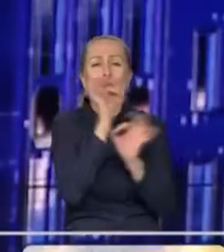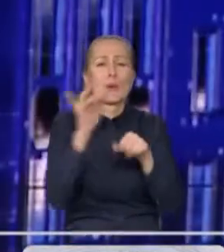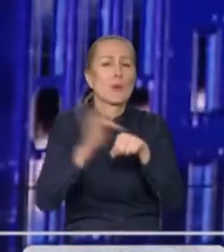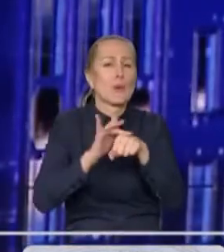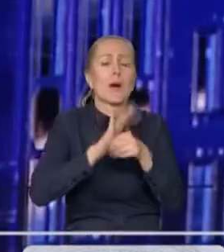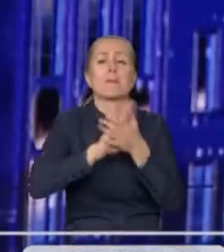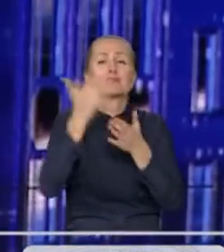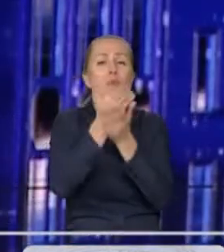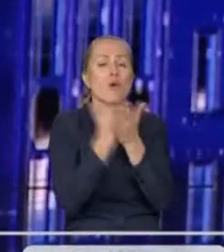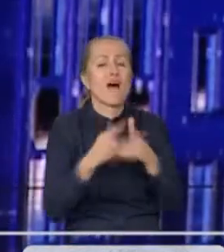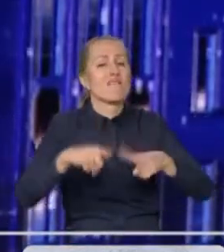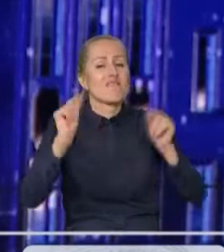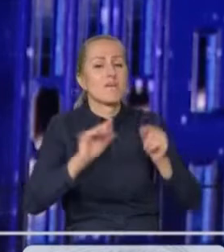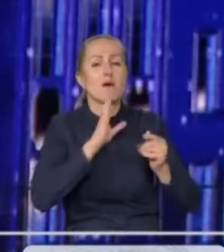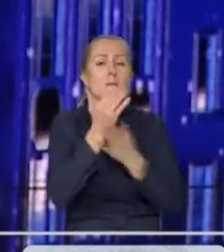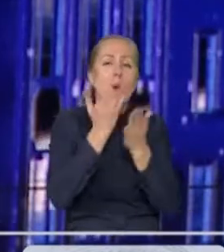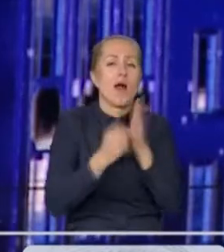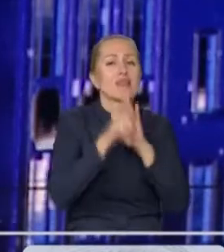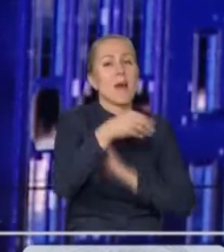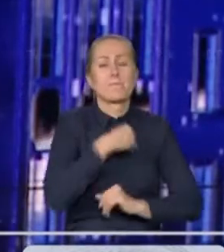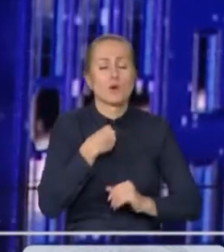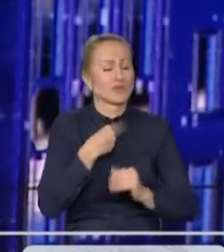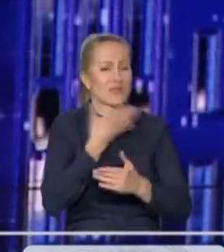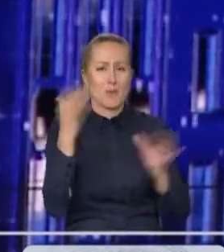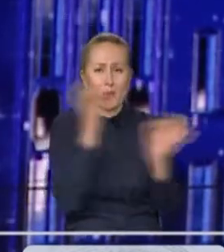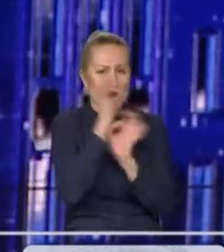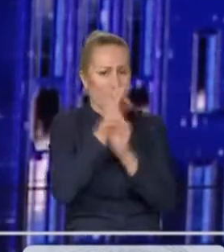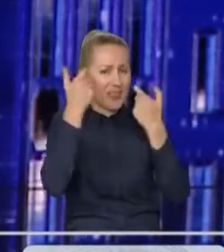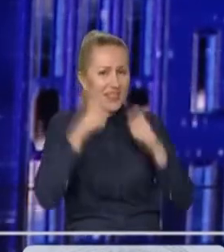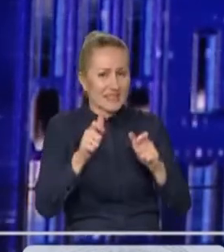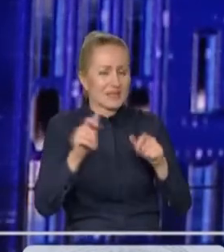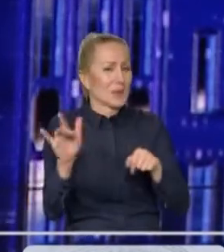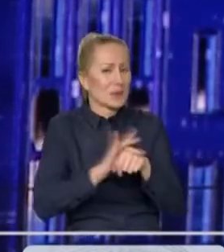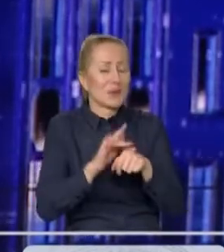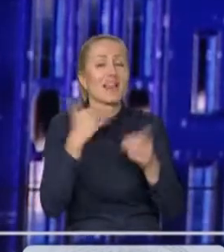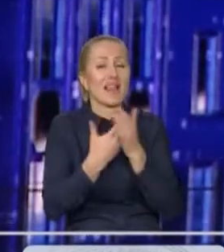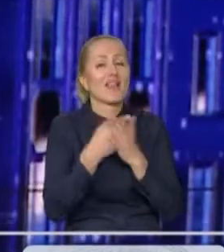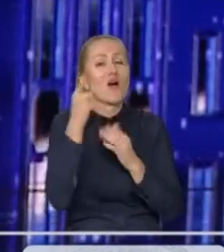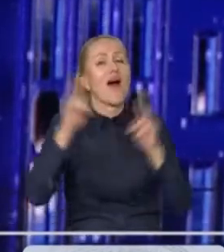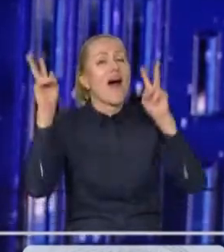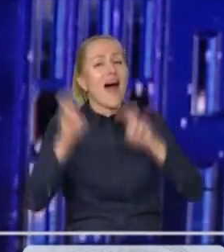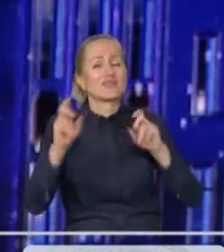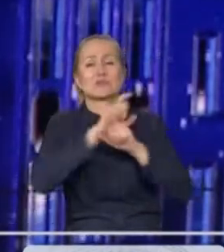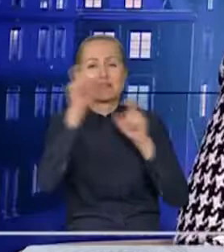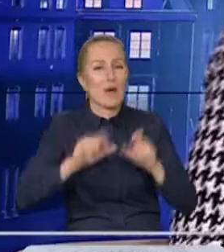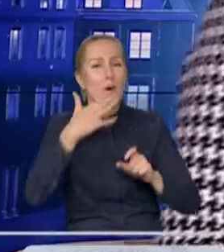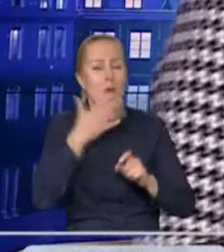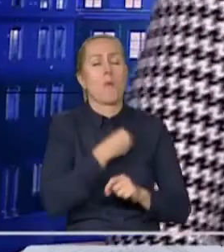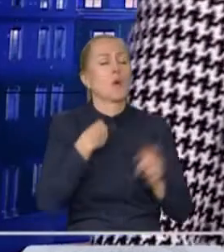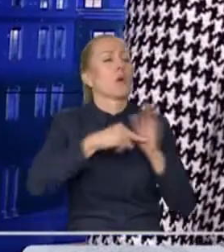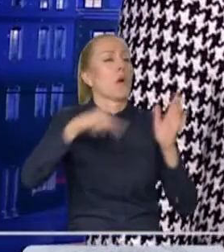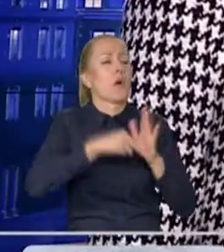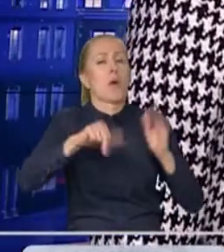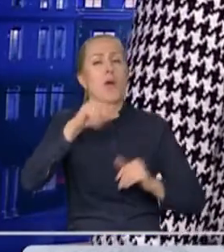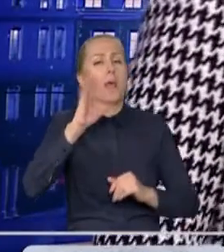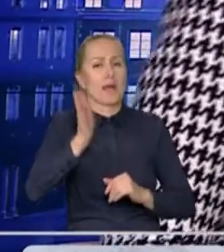program wyborczy, o jakikolwiek program dla Polski. I ten właśnie to hasło nieustannie jest przez nich używane. Jedno zdanie,